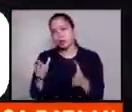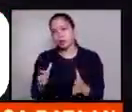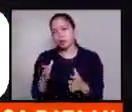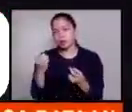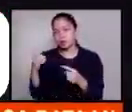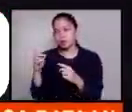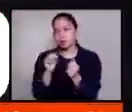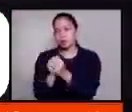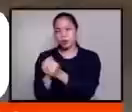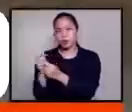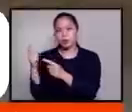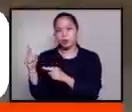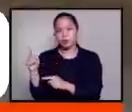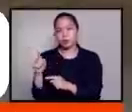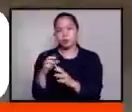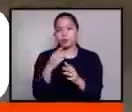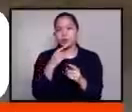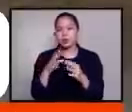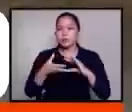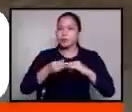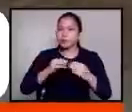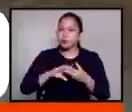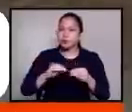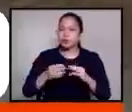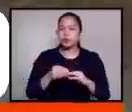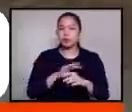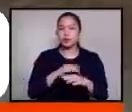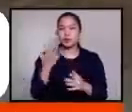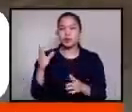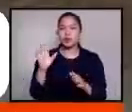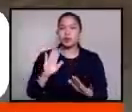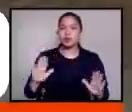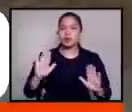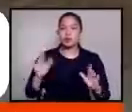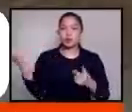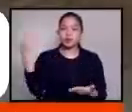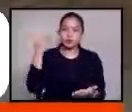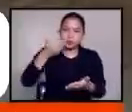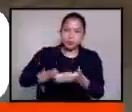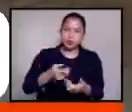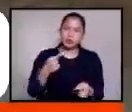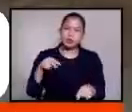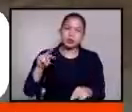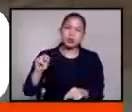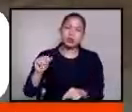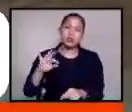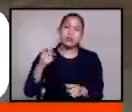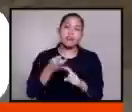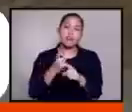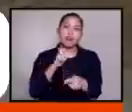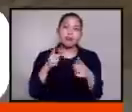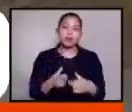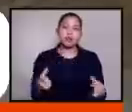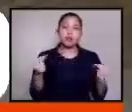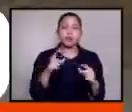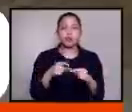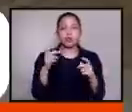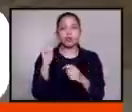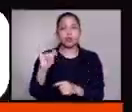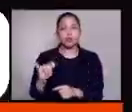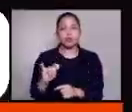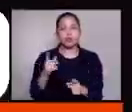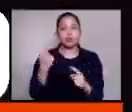sa kanilang destinasyon. Kwento ng Banyaga, Linggo nang dumating sila ng kanyang nobya sa NAIA mula Tokyo at nag-taxi papuntang